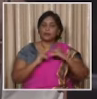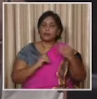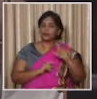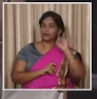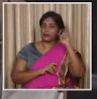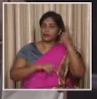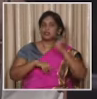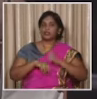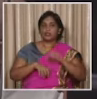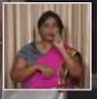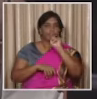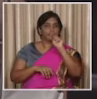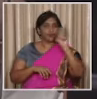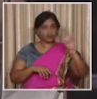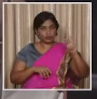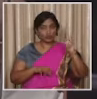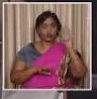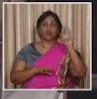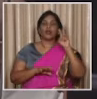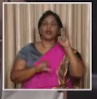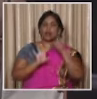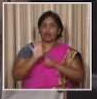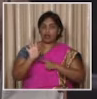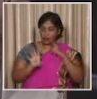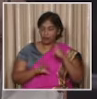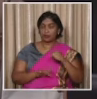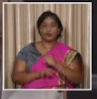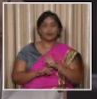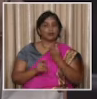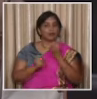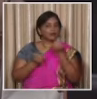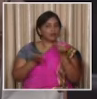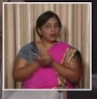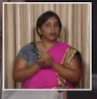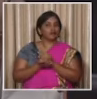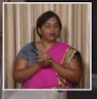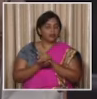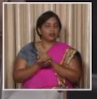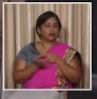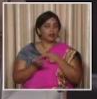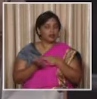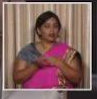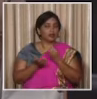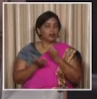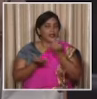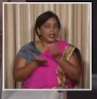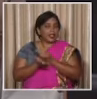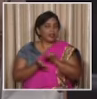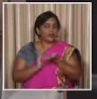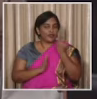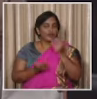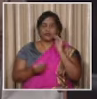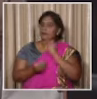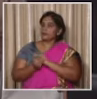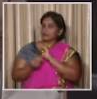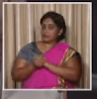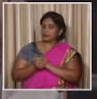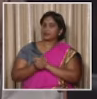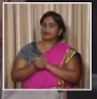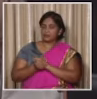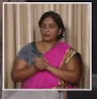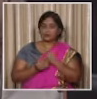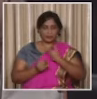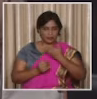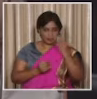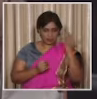ප්‍රථම වතාවට 2023 වසරේදී ගෙවුම් ශේෂයේ ජංගම ගිමුනේ ගිණුමේ අතිරික්කයක් ඇතිකර ගැනීමට